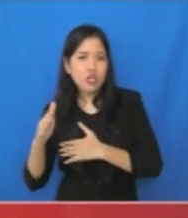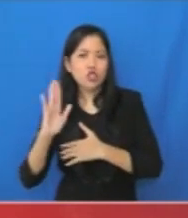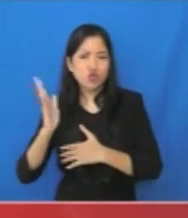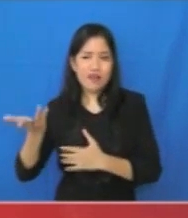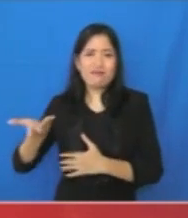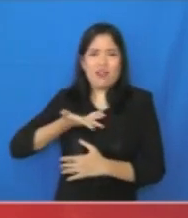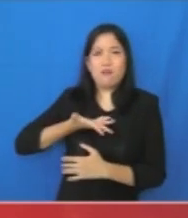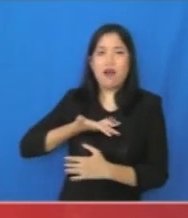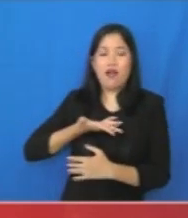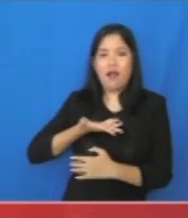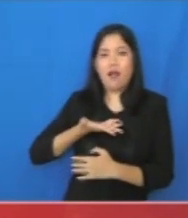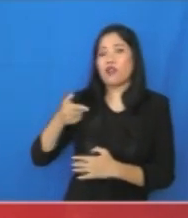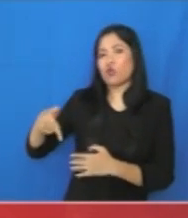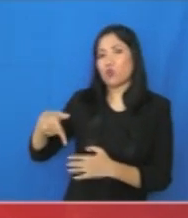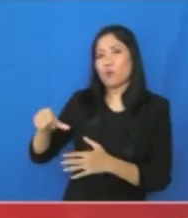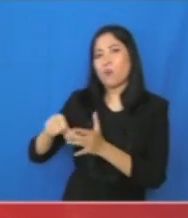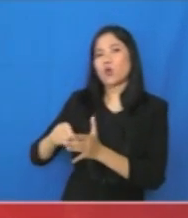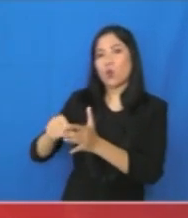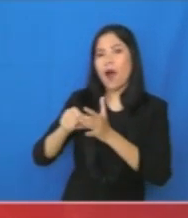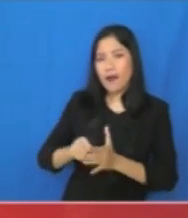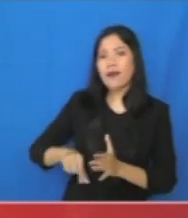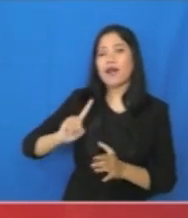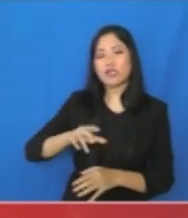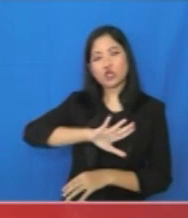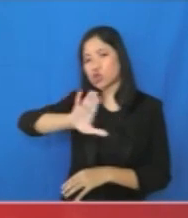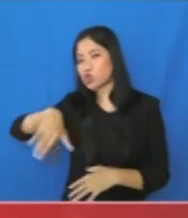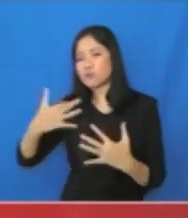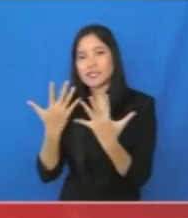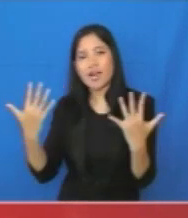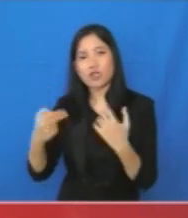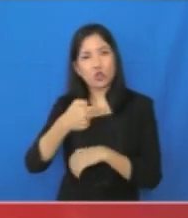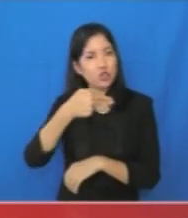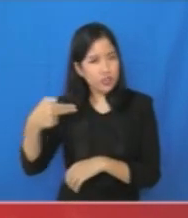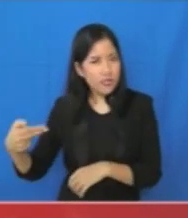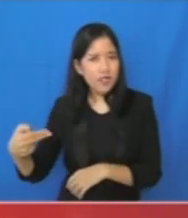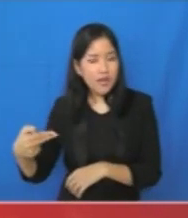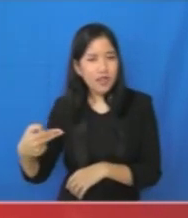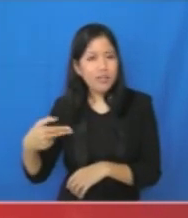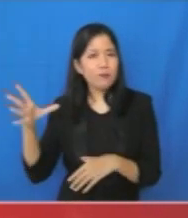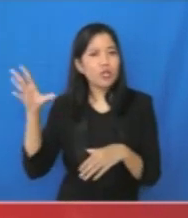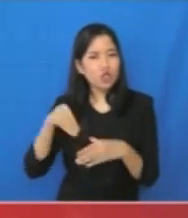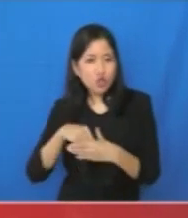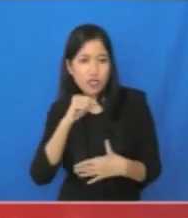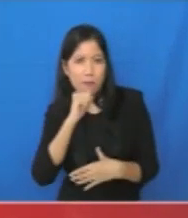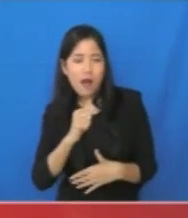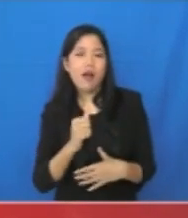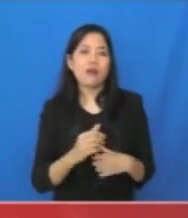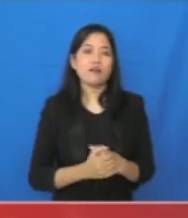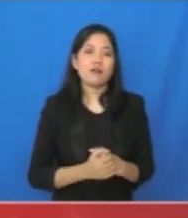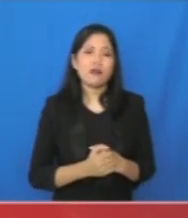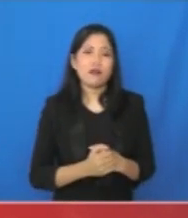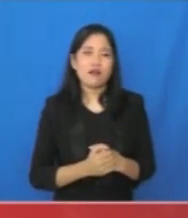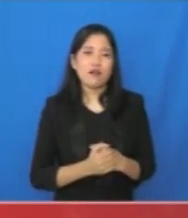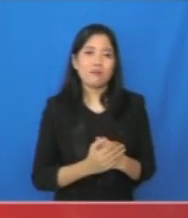diterima yang merupakan partisipasi dari seluruh masyarakat Indonesia termasuk warga